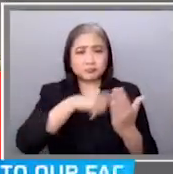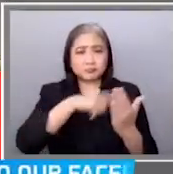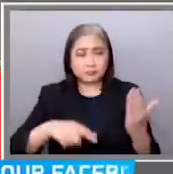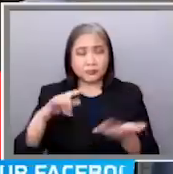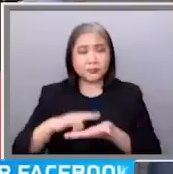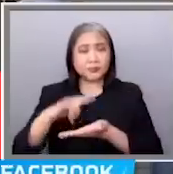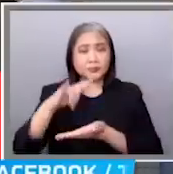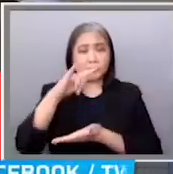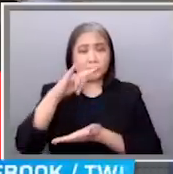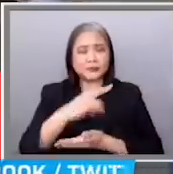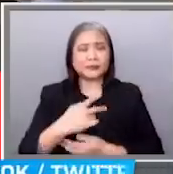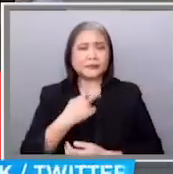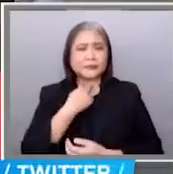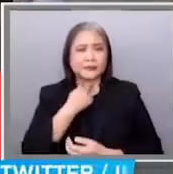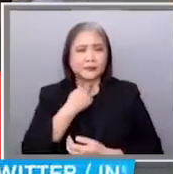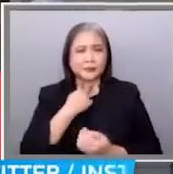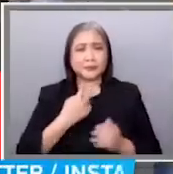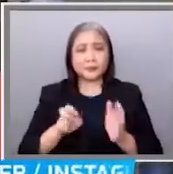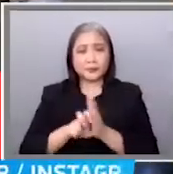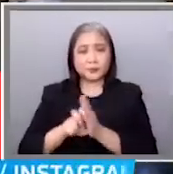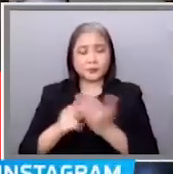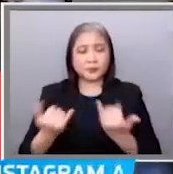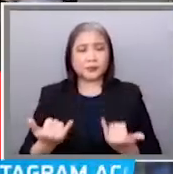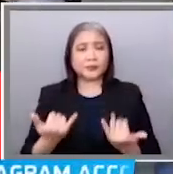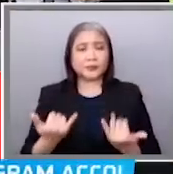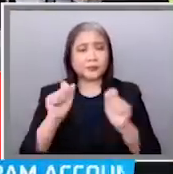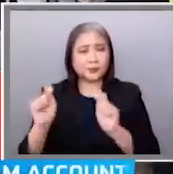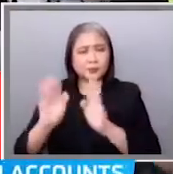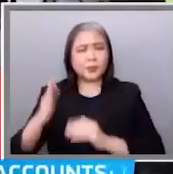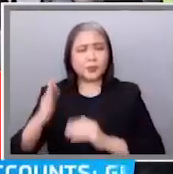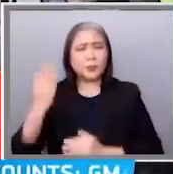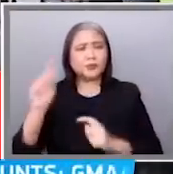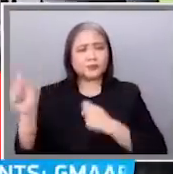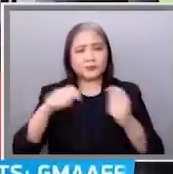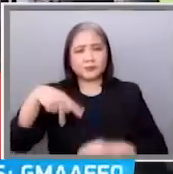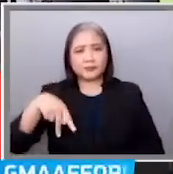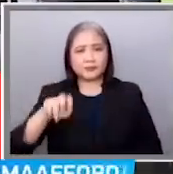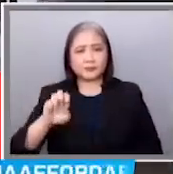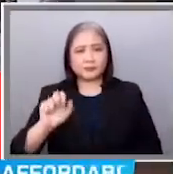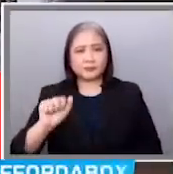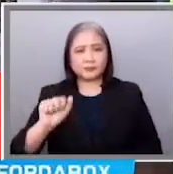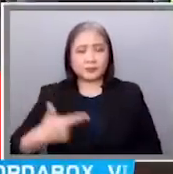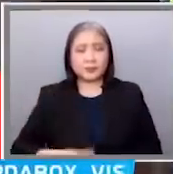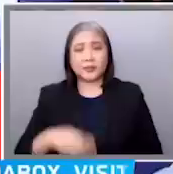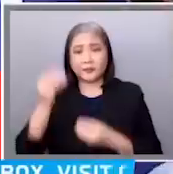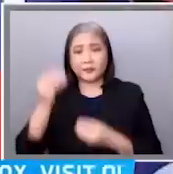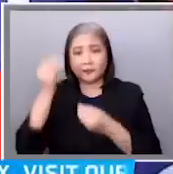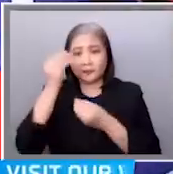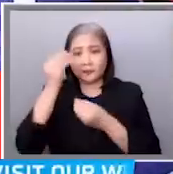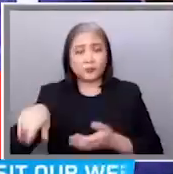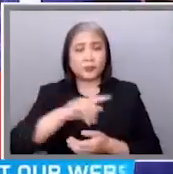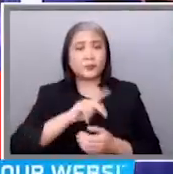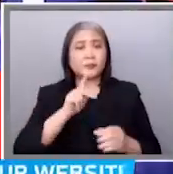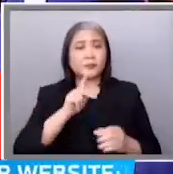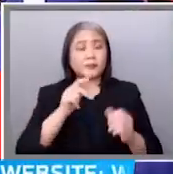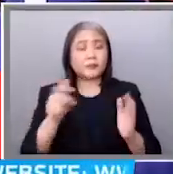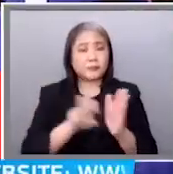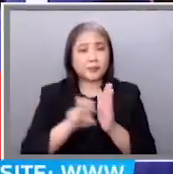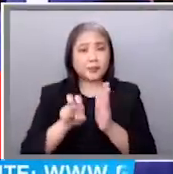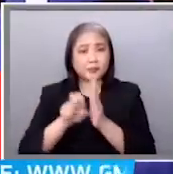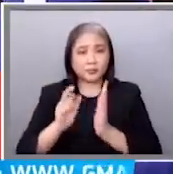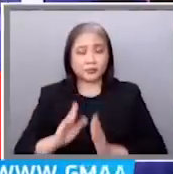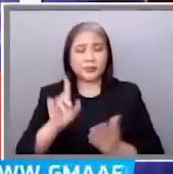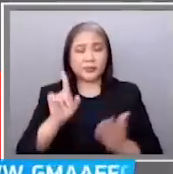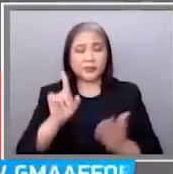na pasahero noong weekend dahil sa nagdaang bagyong Paeng. Nasabihan na raw ang mga apektadong pasahero ng mga kanseladong flights na pwedeng i-rebook